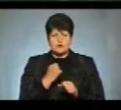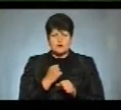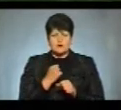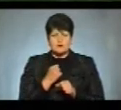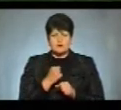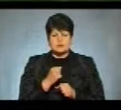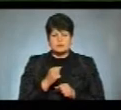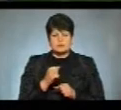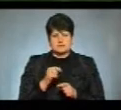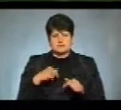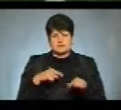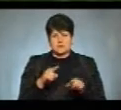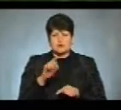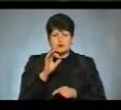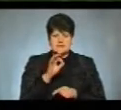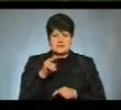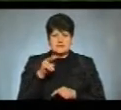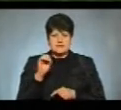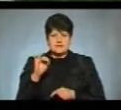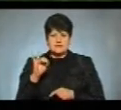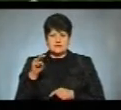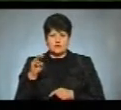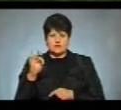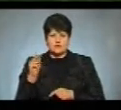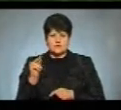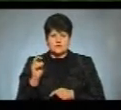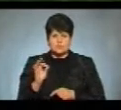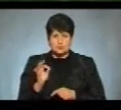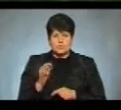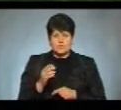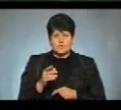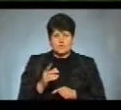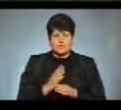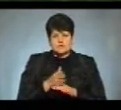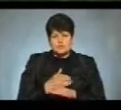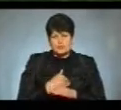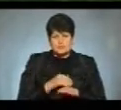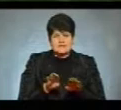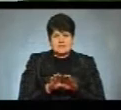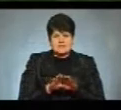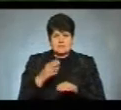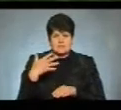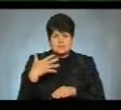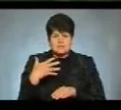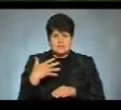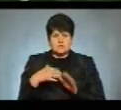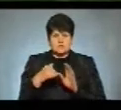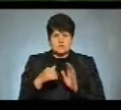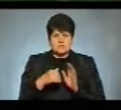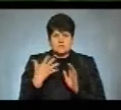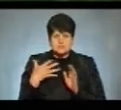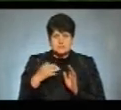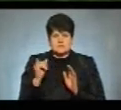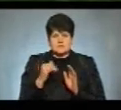Олексій Литовченко. Вже у другому таймі гості зуміли зрівняти рахунок на 50-й хвилині та на 56-й